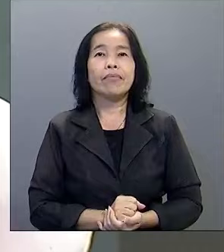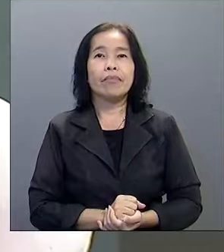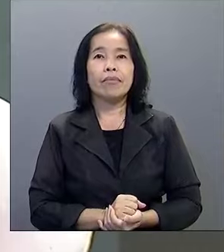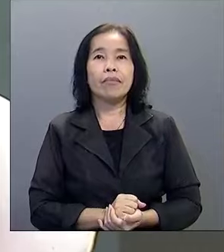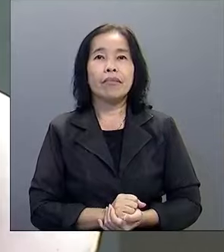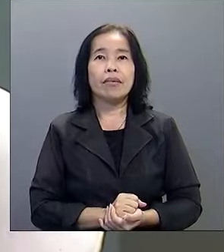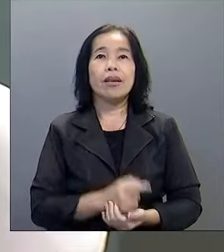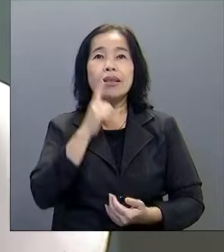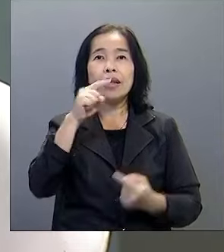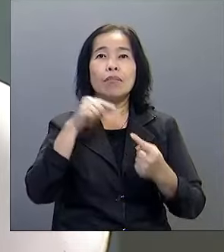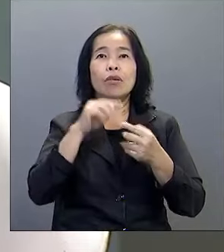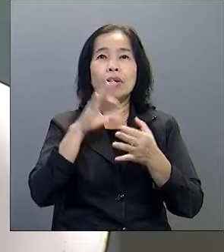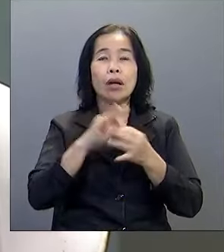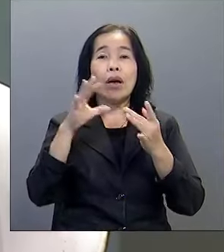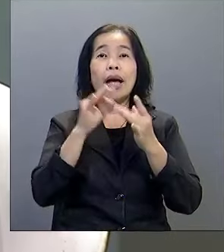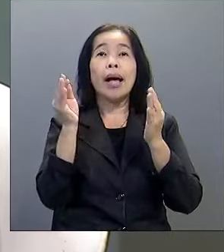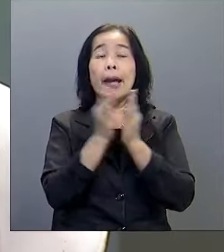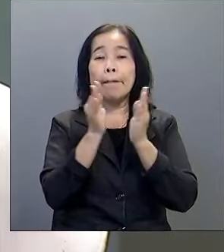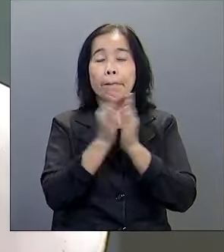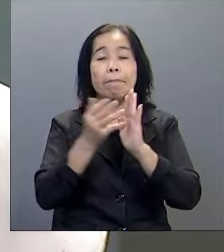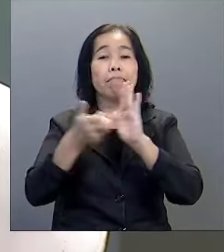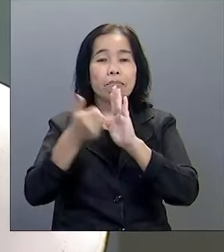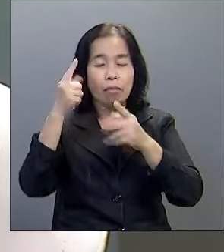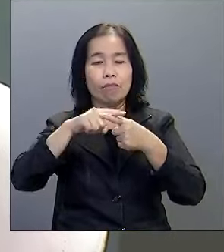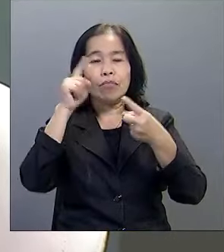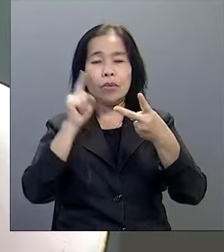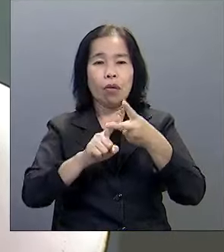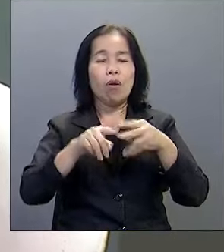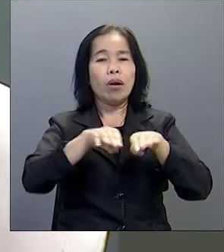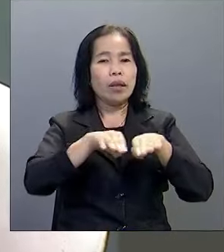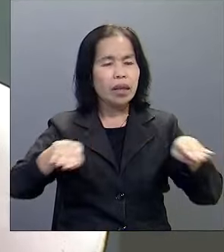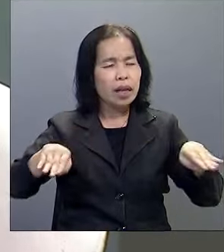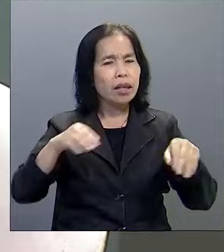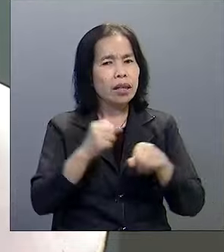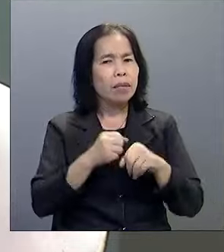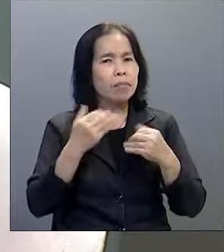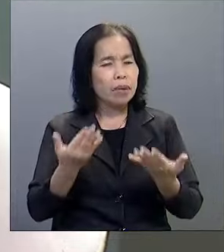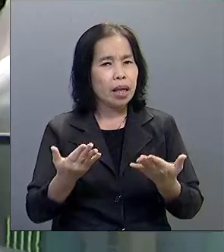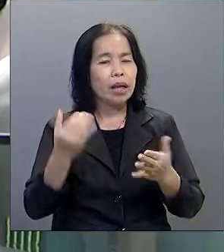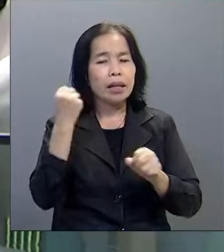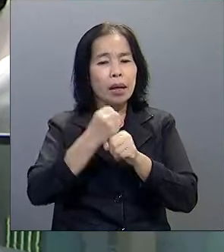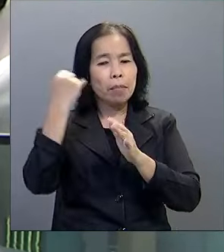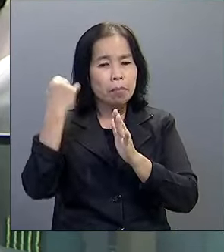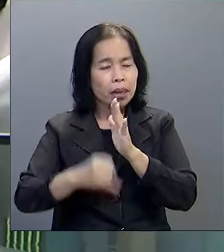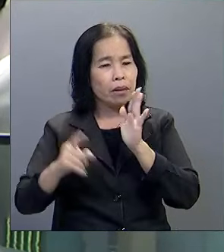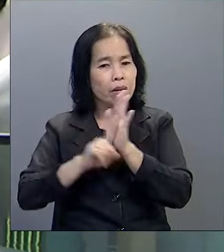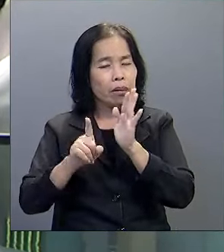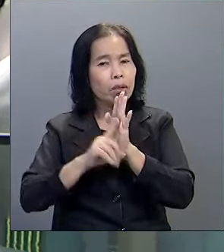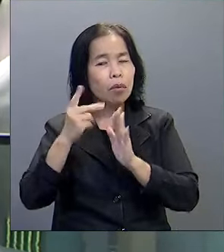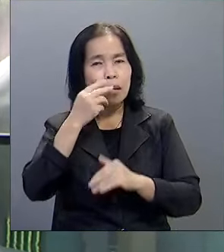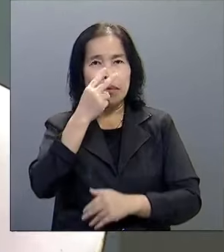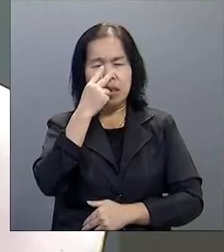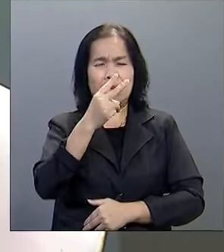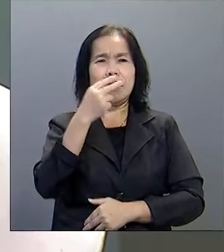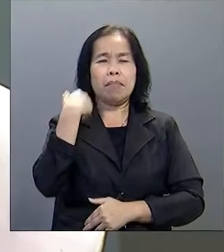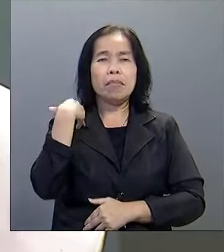ื่อง matinsเรื่องในเก gridเข้าเป็นอย่ไ่ทำผิเทาไ่เพรา Bryantสกรู้นี้เห็รพ่มกเป